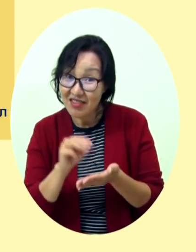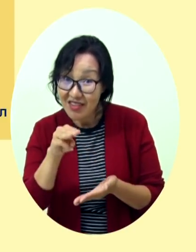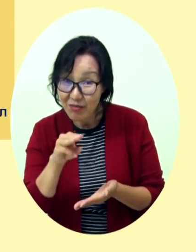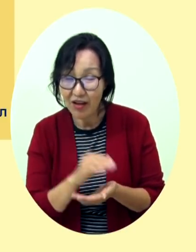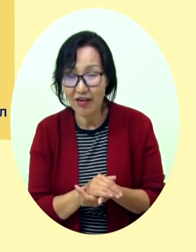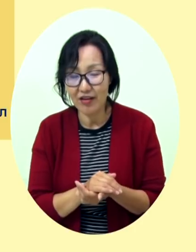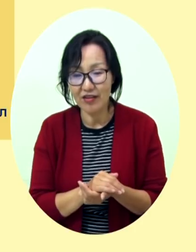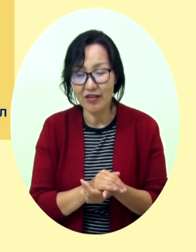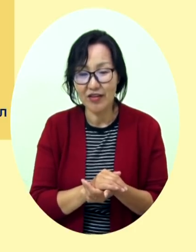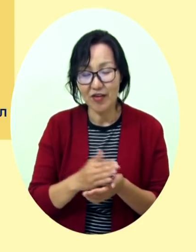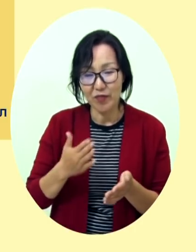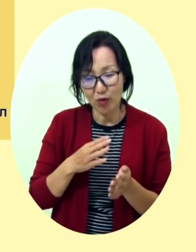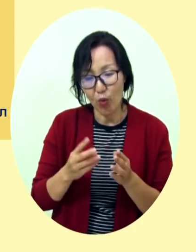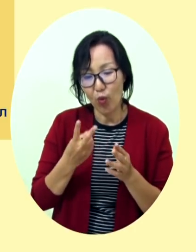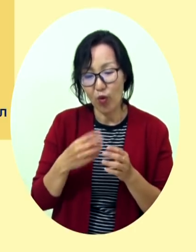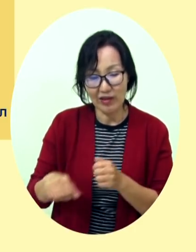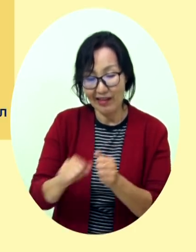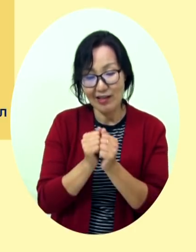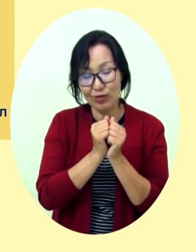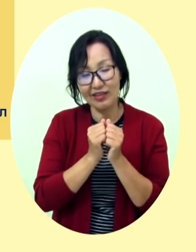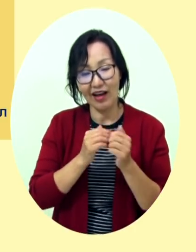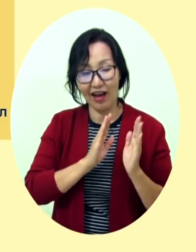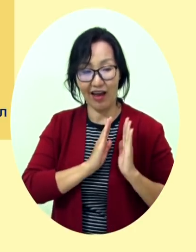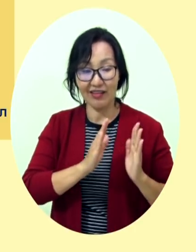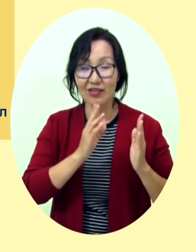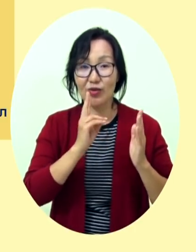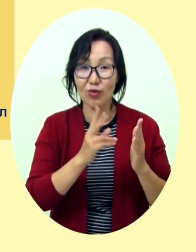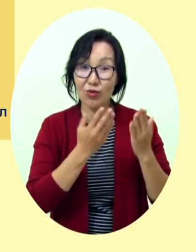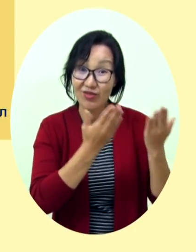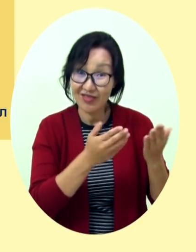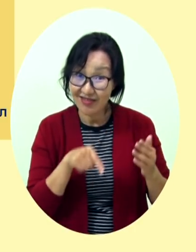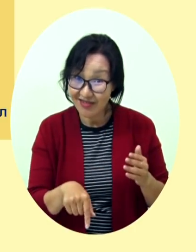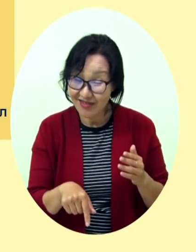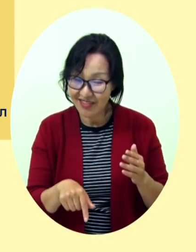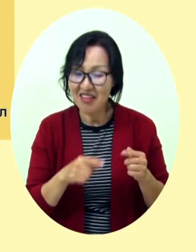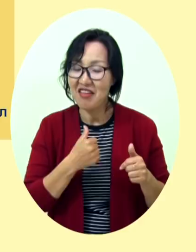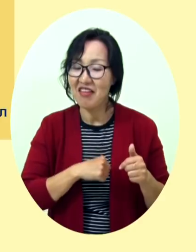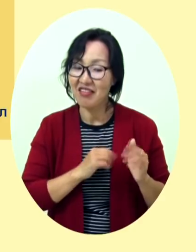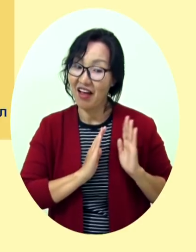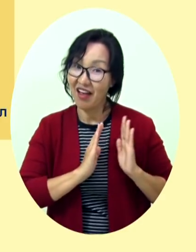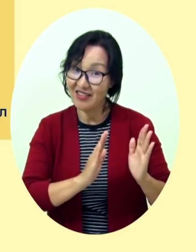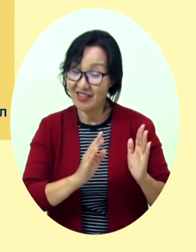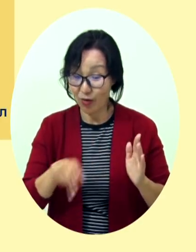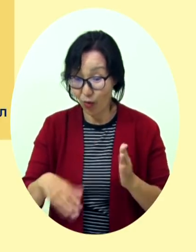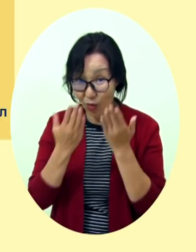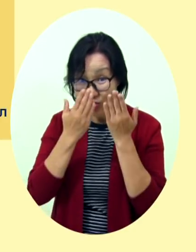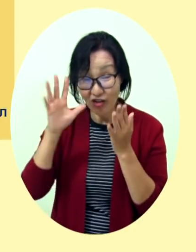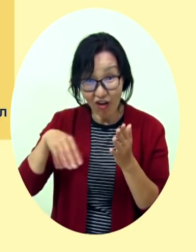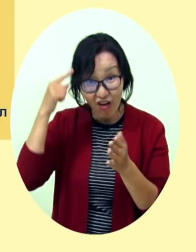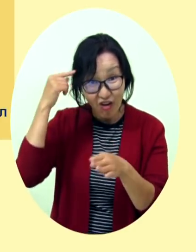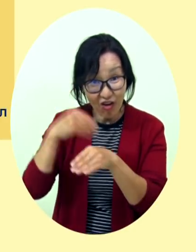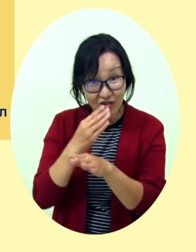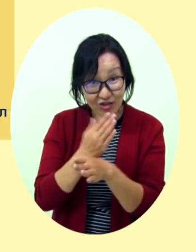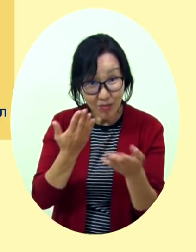бичсэн байна. Мөн үеийн найз нартаа зориулан хандаж бичсэн. Хинт хандсан гэдэг нь эндээс та бүхэн уншаад ойлгосон